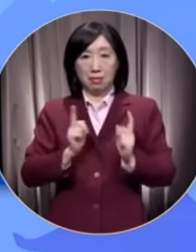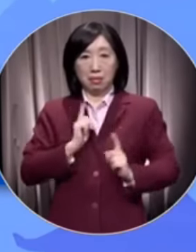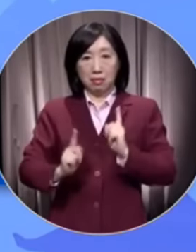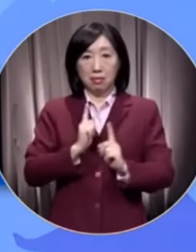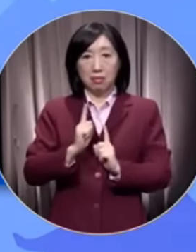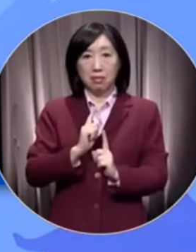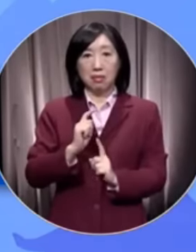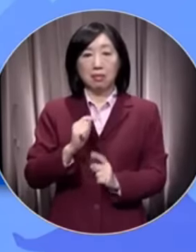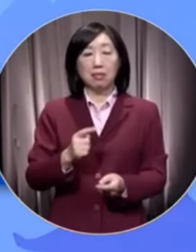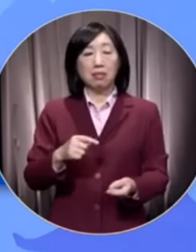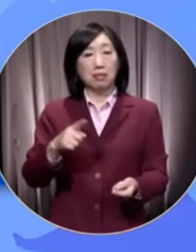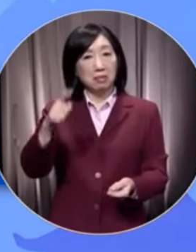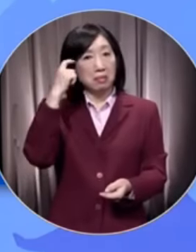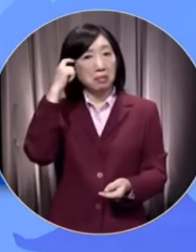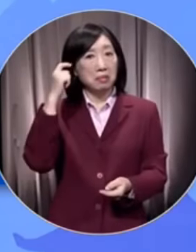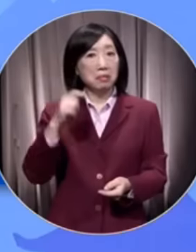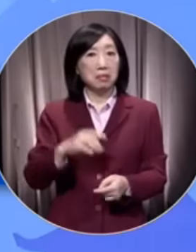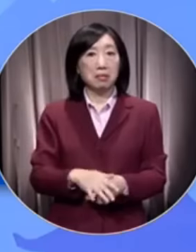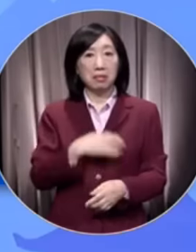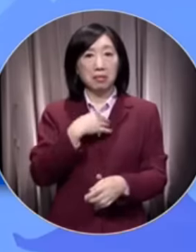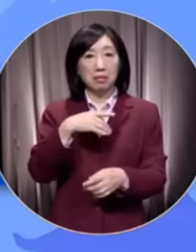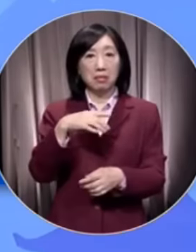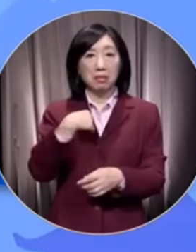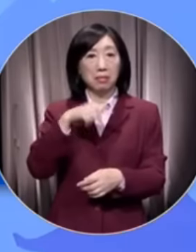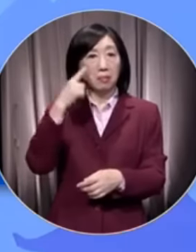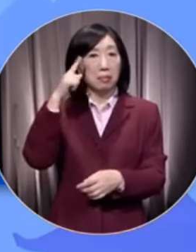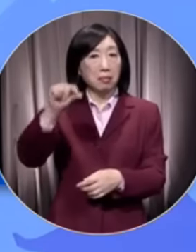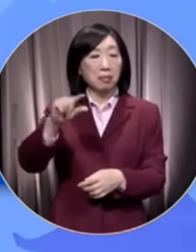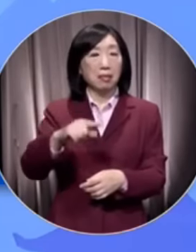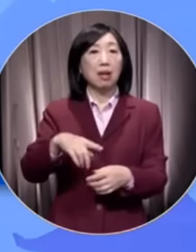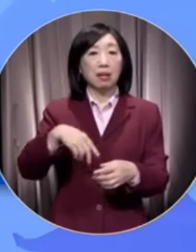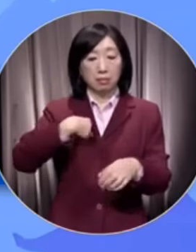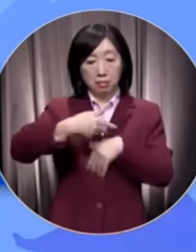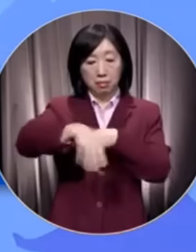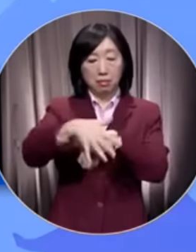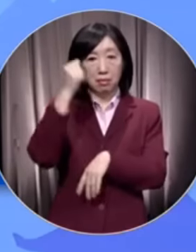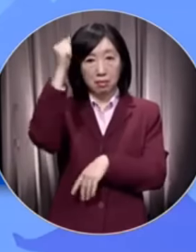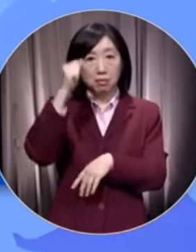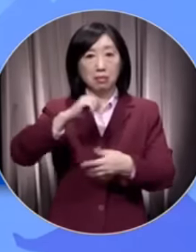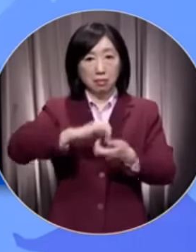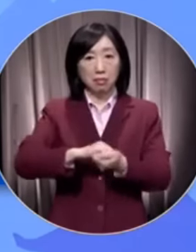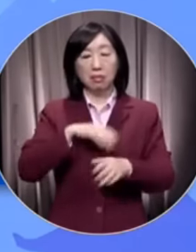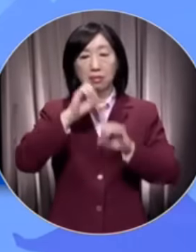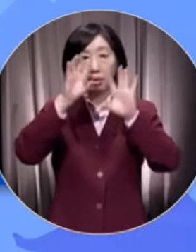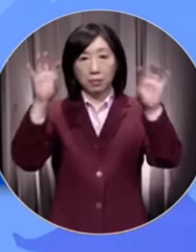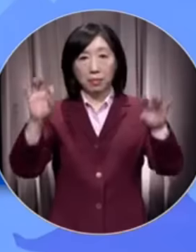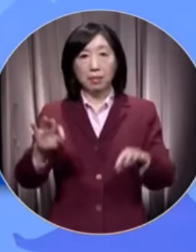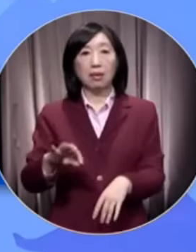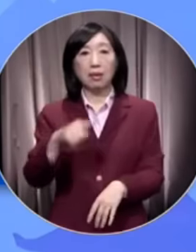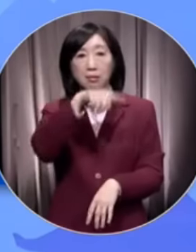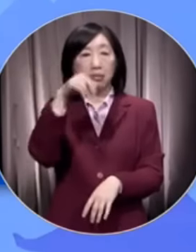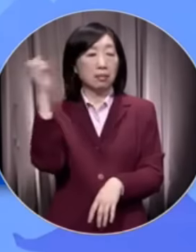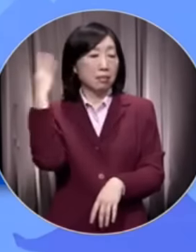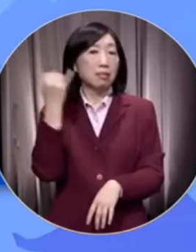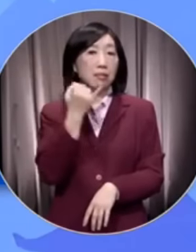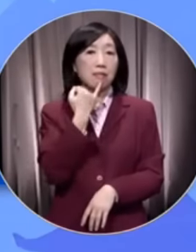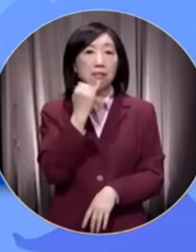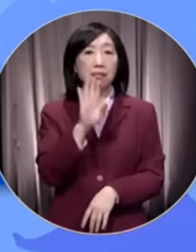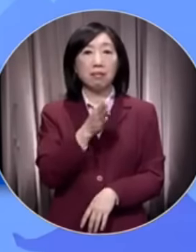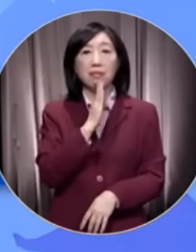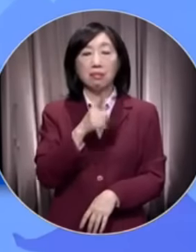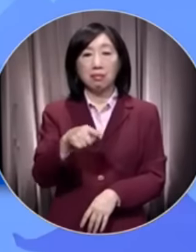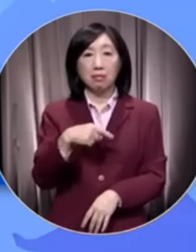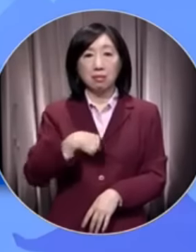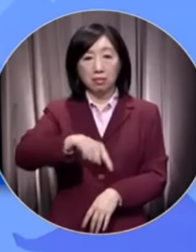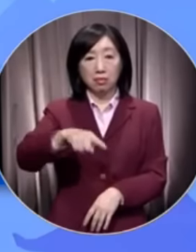主的意志。走上街头，我们的声音就被听见，但是走进投票所，那个做不好的政